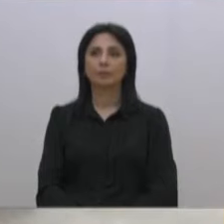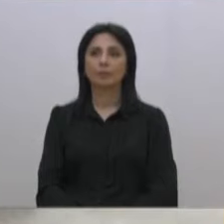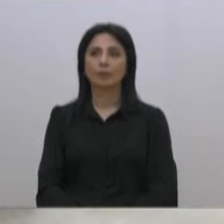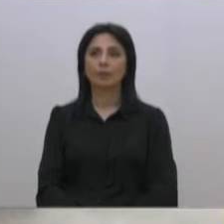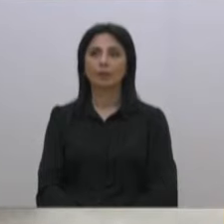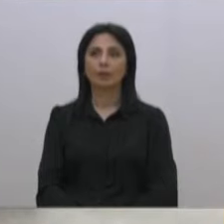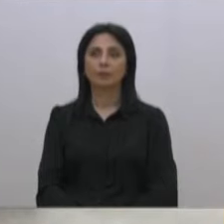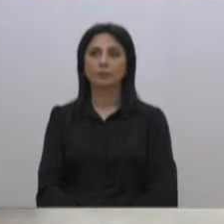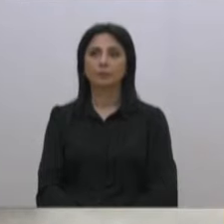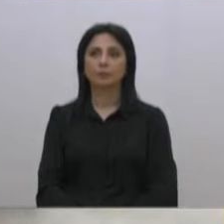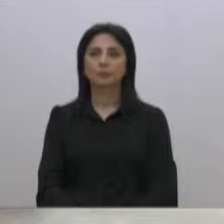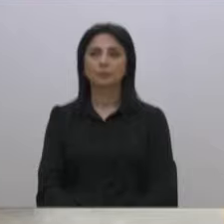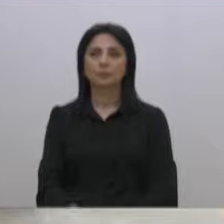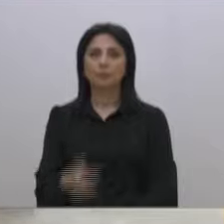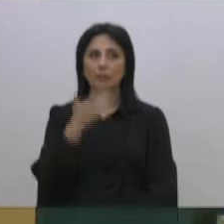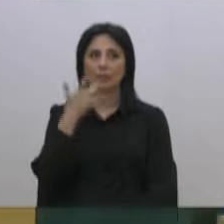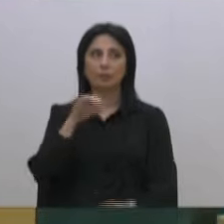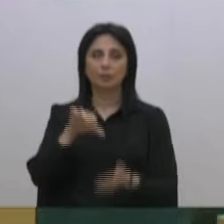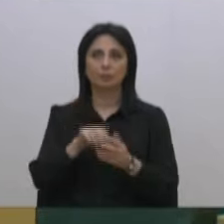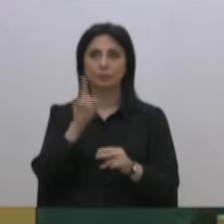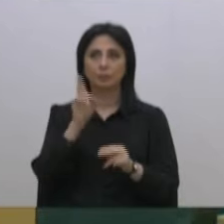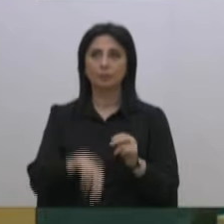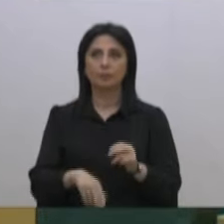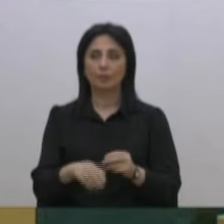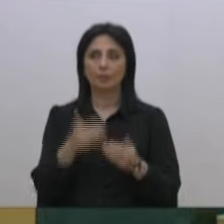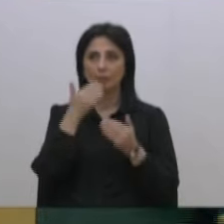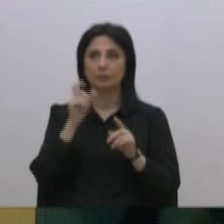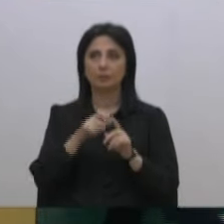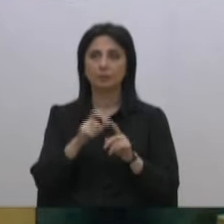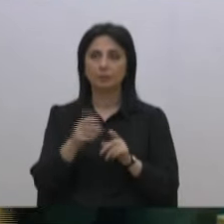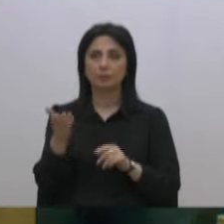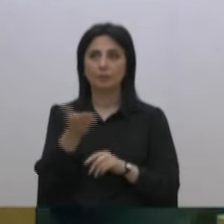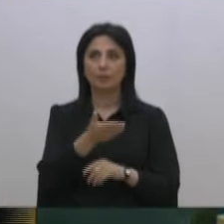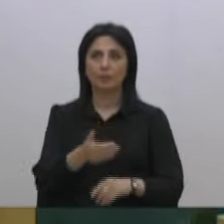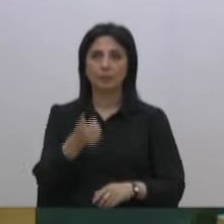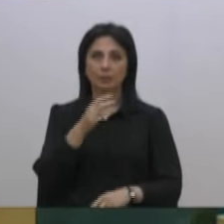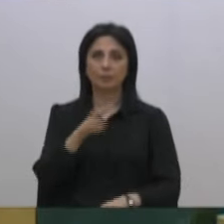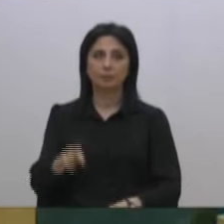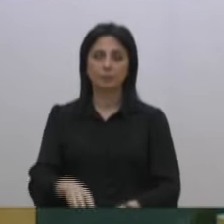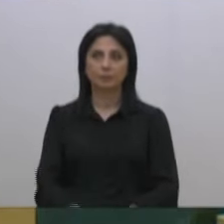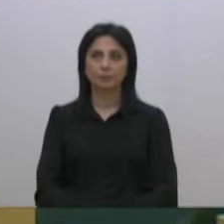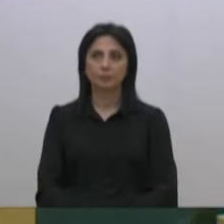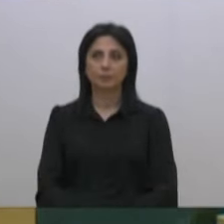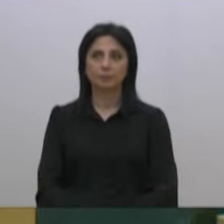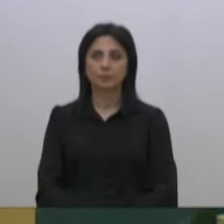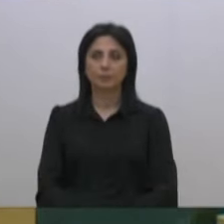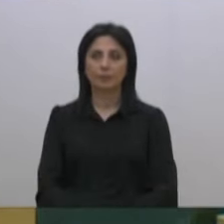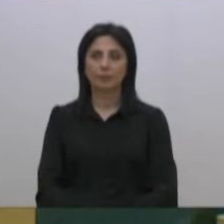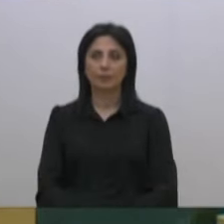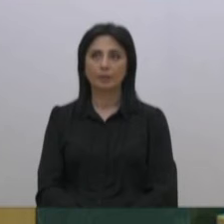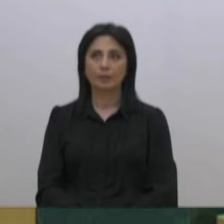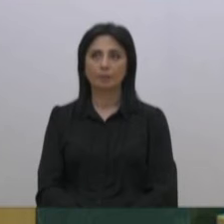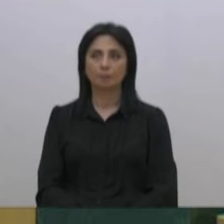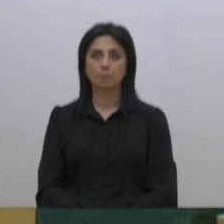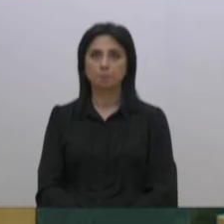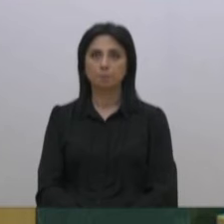მადლობა. ამით პოლიტიკური გამოსვლები ამოიწურა დასკვნითი სიტყვისთვის თხოვთ პრემიერ-მინისტრის ტრიბუნასთან.